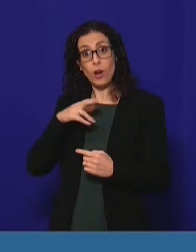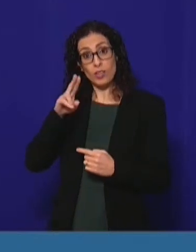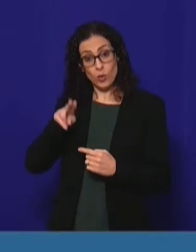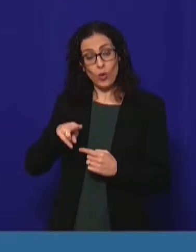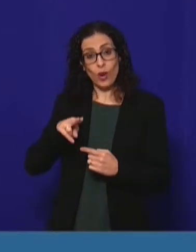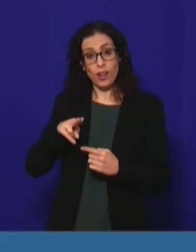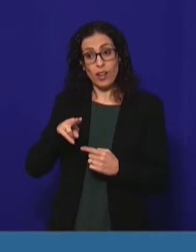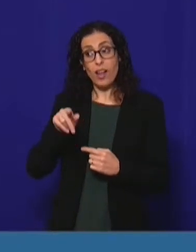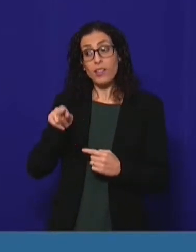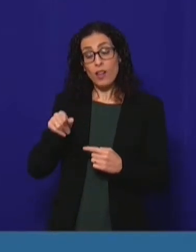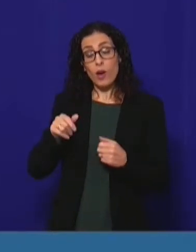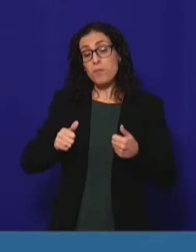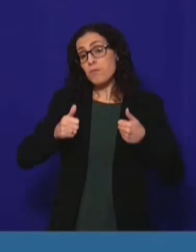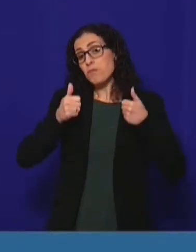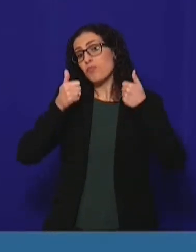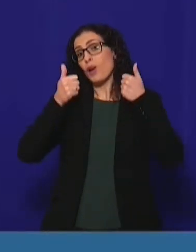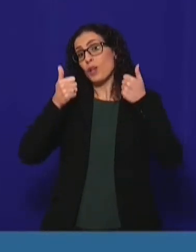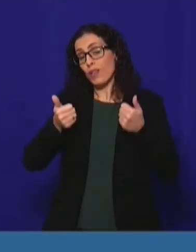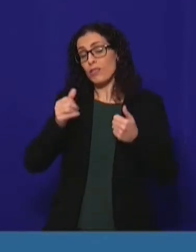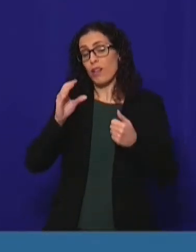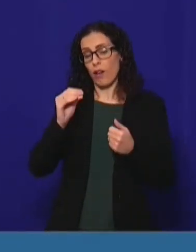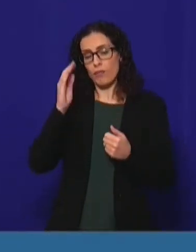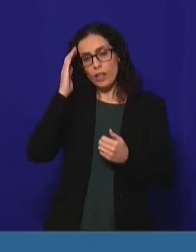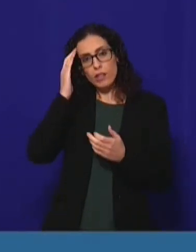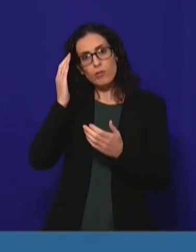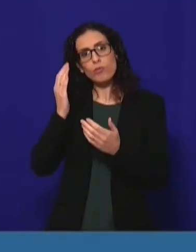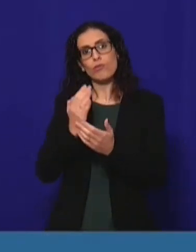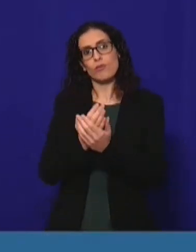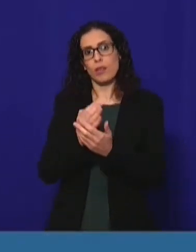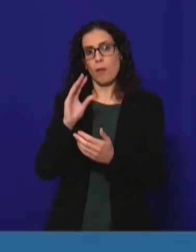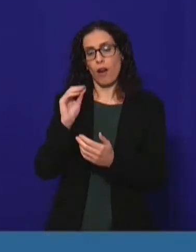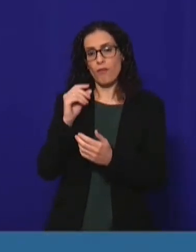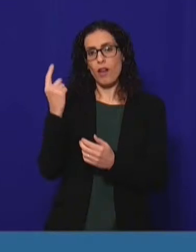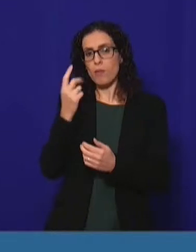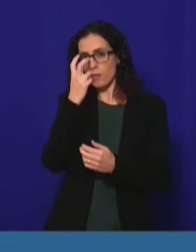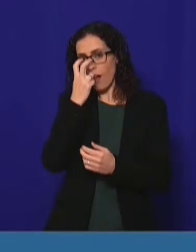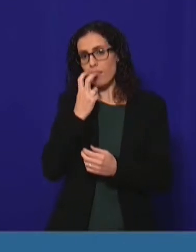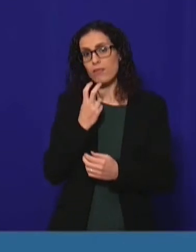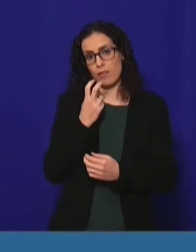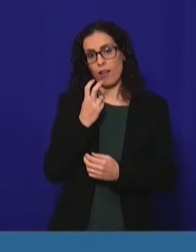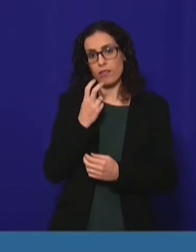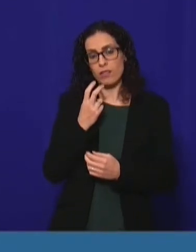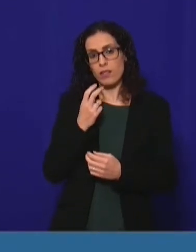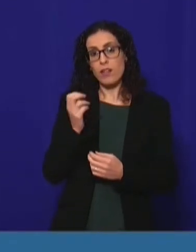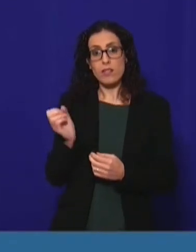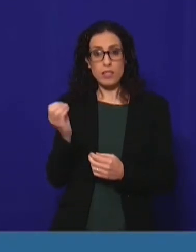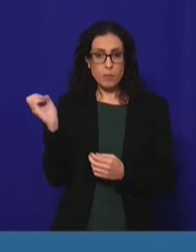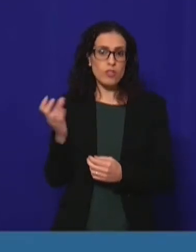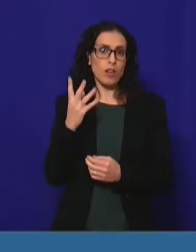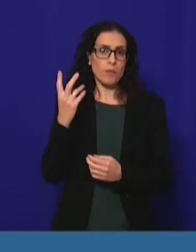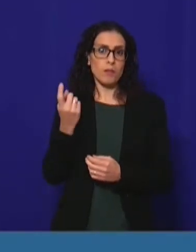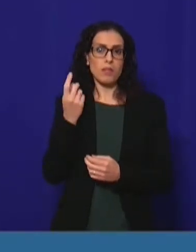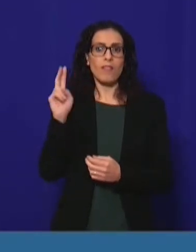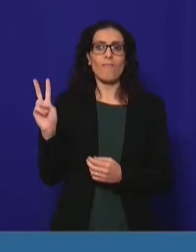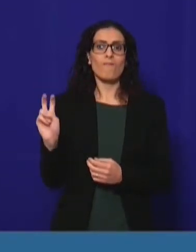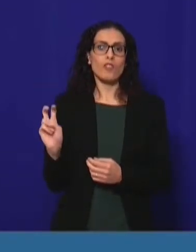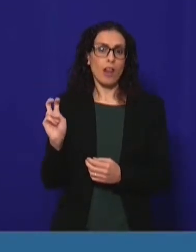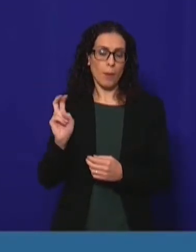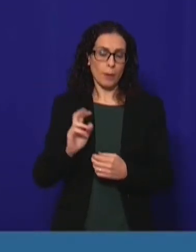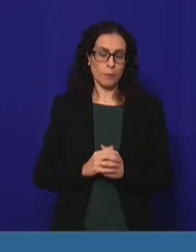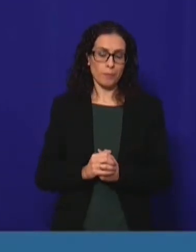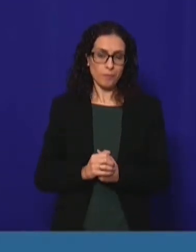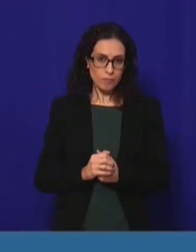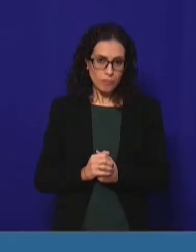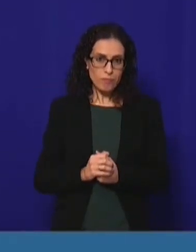li dejjem għandna nagħmlu protezzjoni kemm nistgħu tan-nies li huma iktar friskju, speċjalment l-anzjani. U jekk